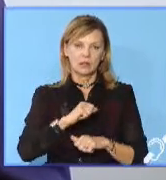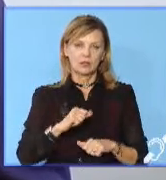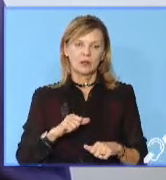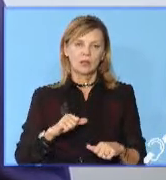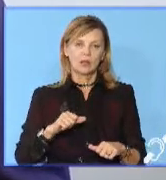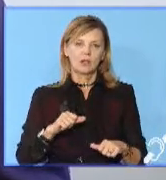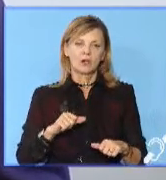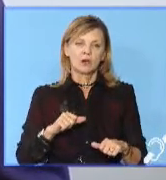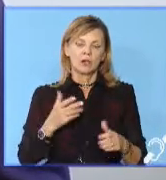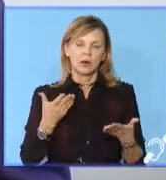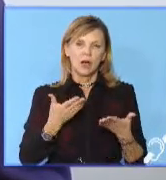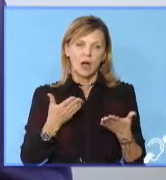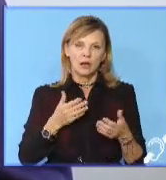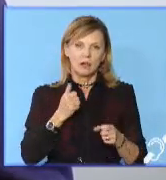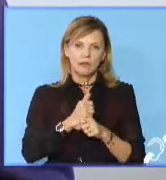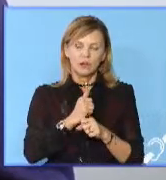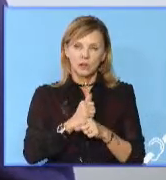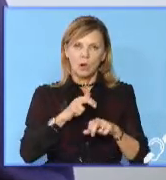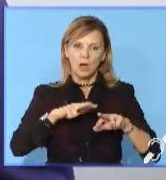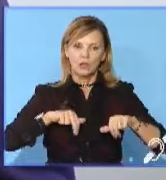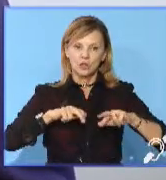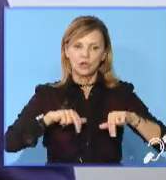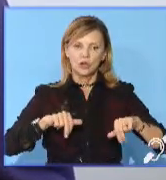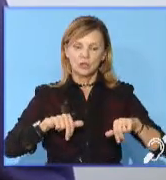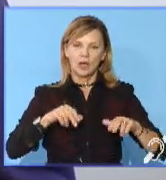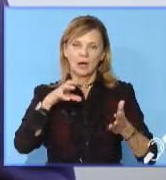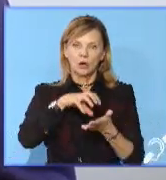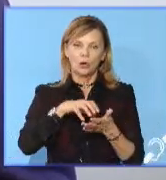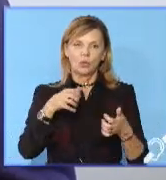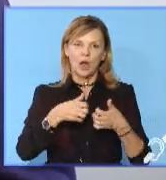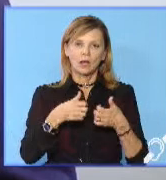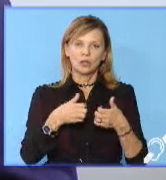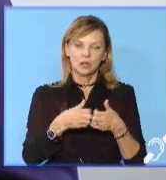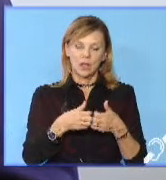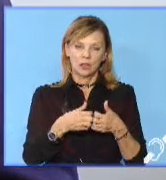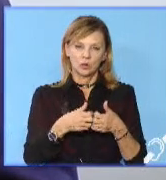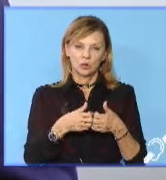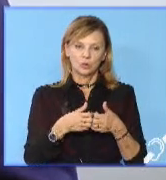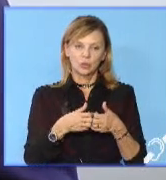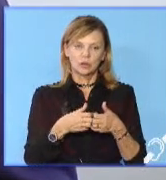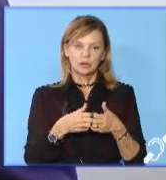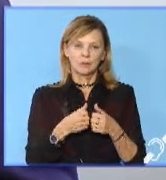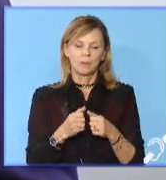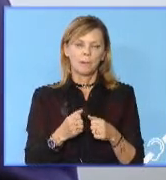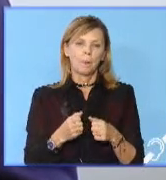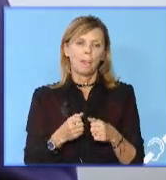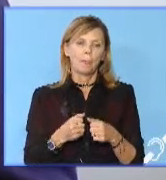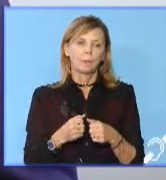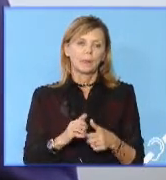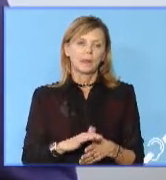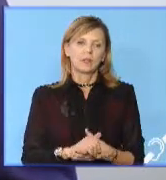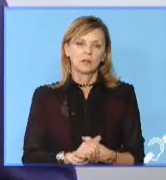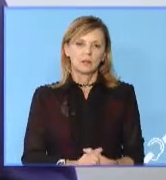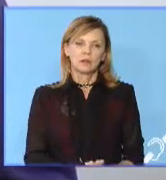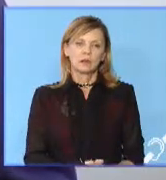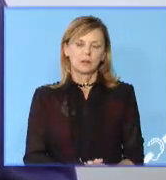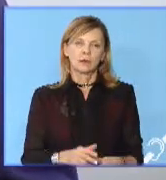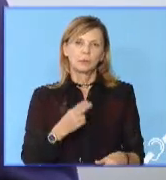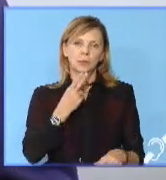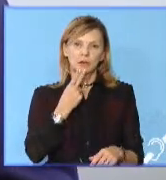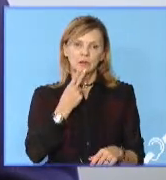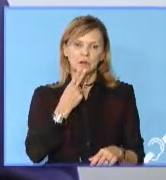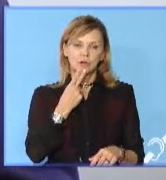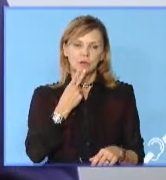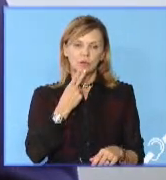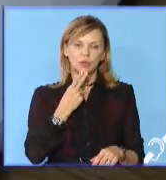agent de poliție care efectua cercetarea locului accidentului de circulație. Agentul de